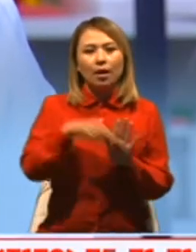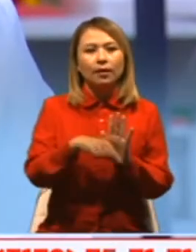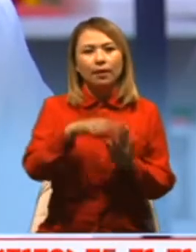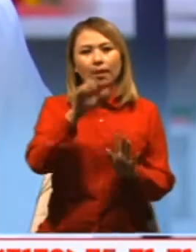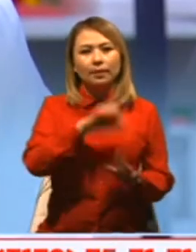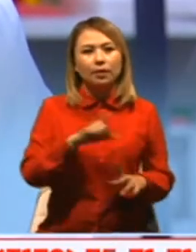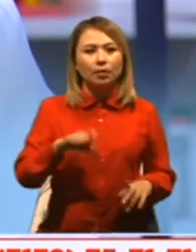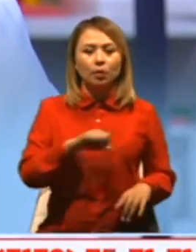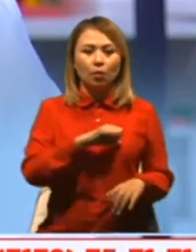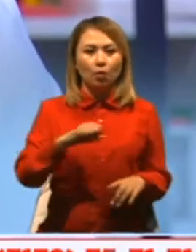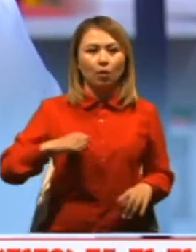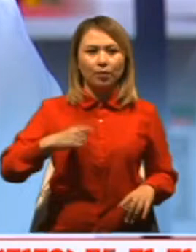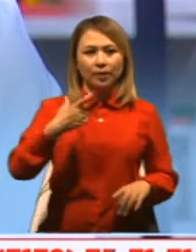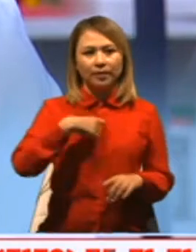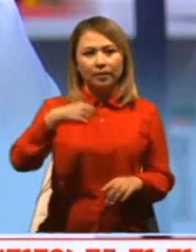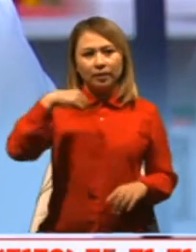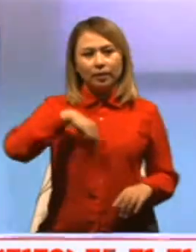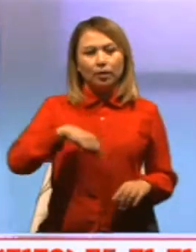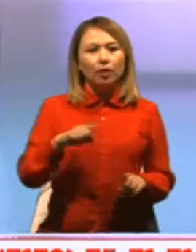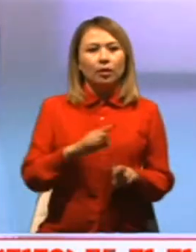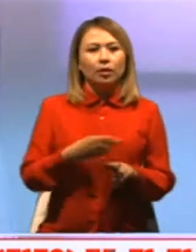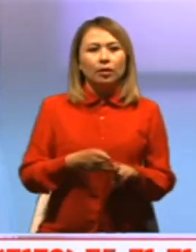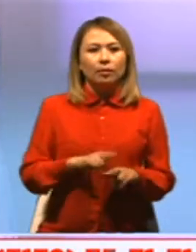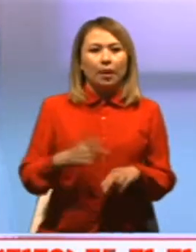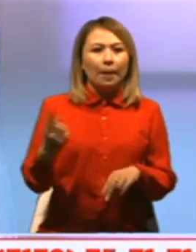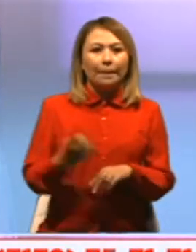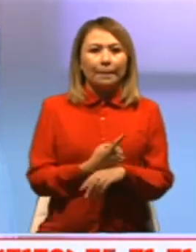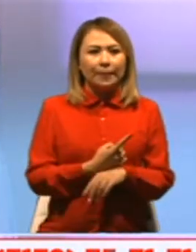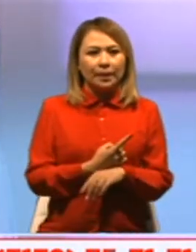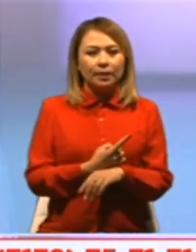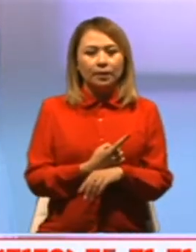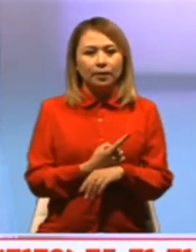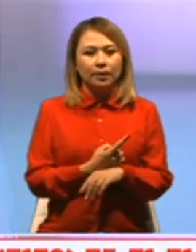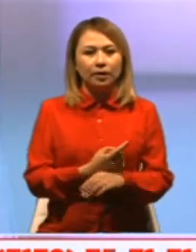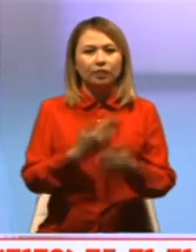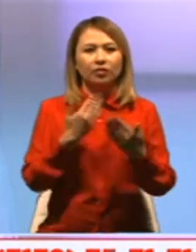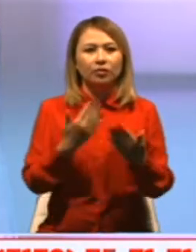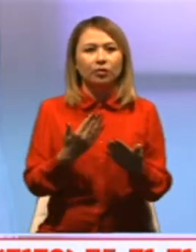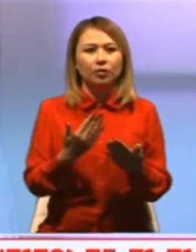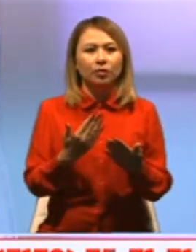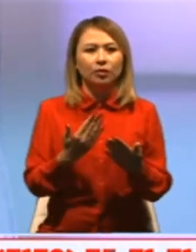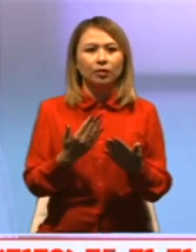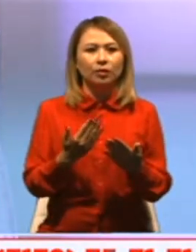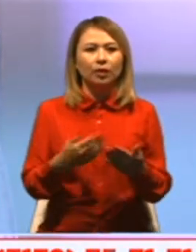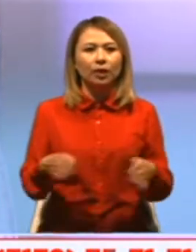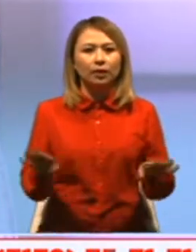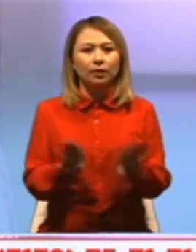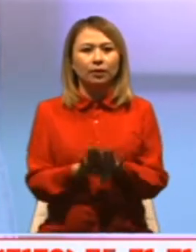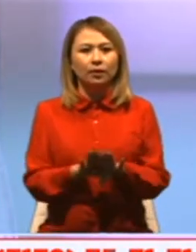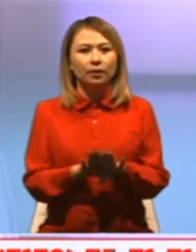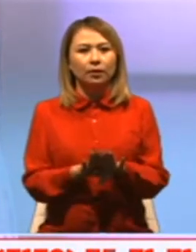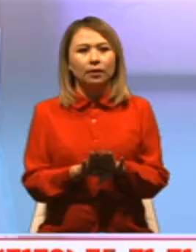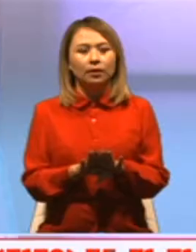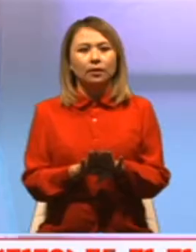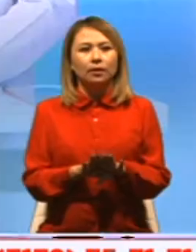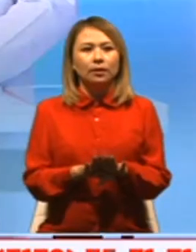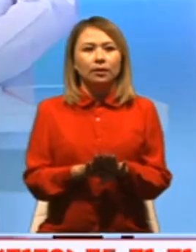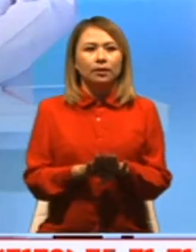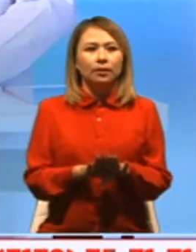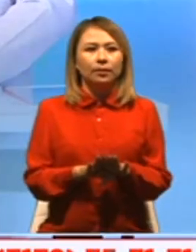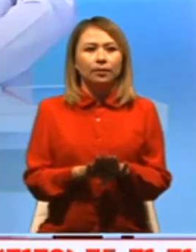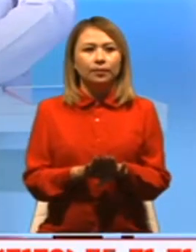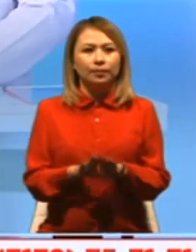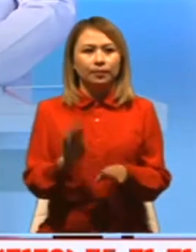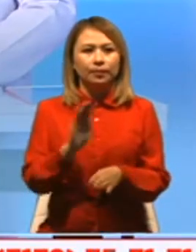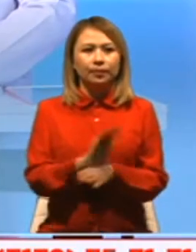өміріне ең маңызды органдар бар. Оның бір ретінде бізде ми органы. Ол жерде яғни 85-95 пайызға дейін, яғни судан тұратындығы